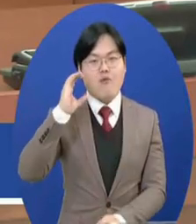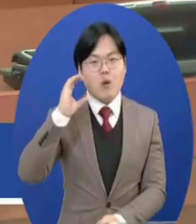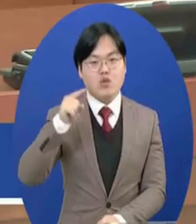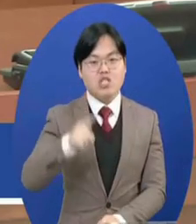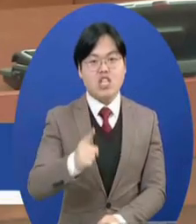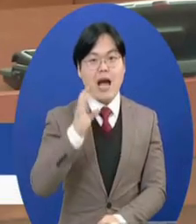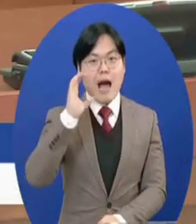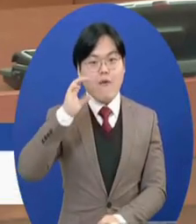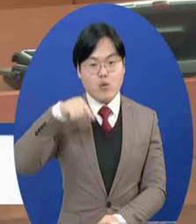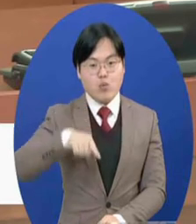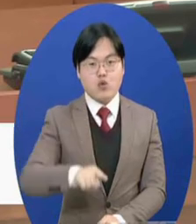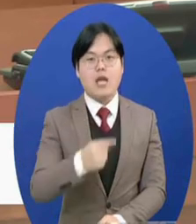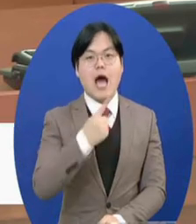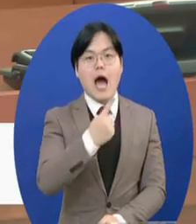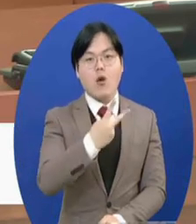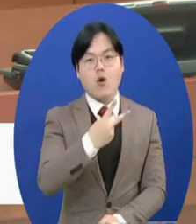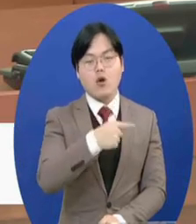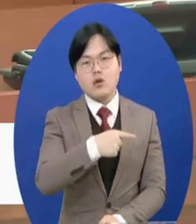автобусанд